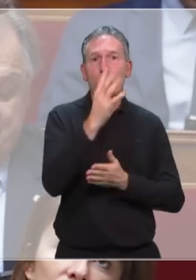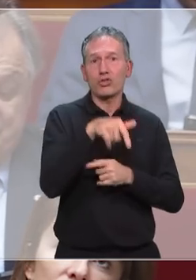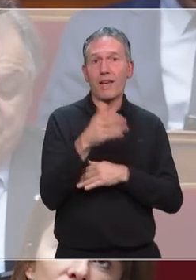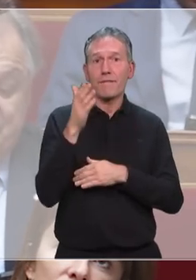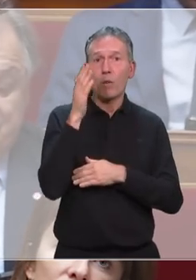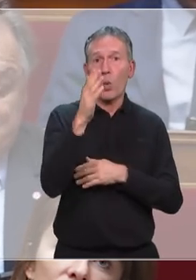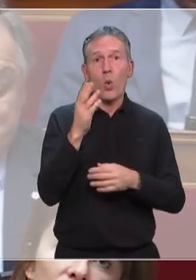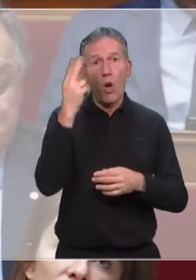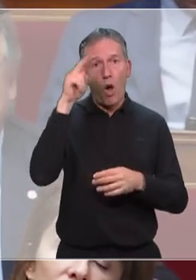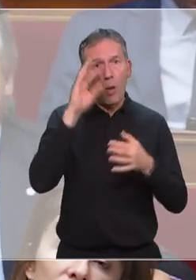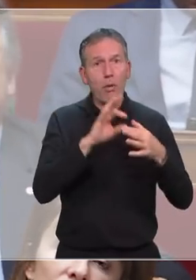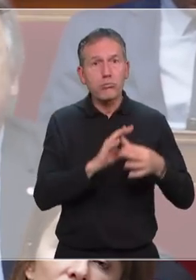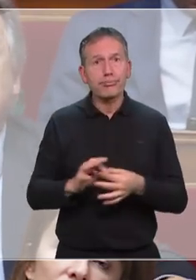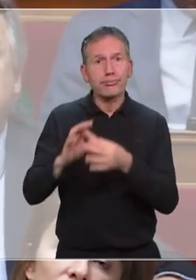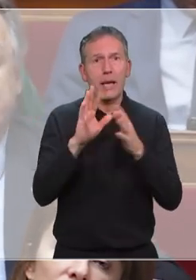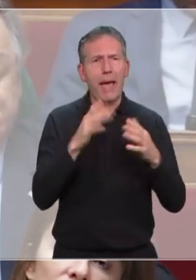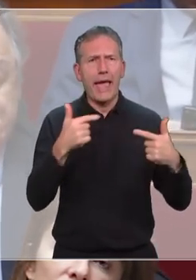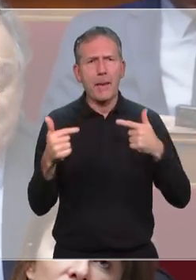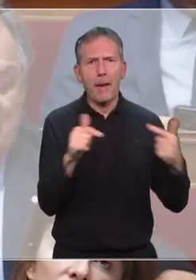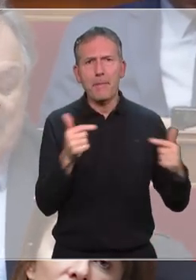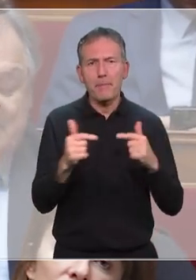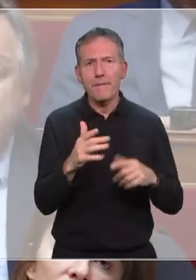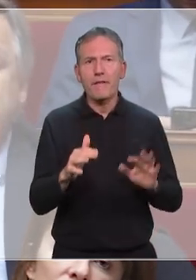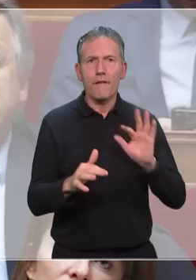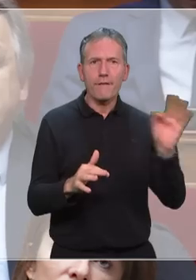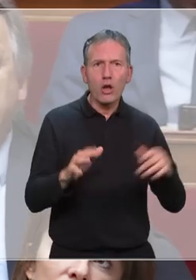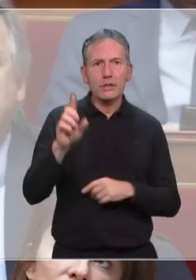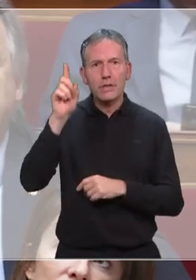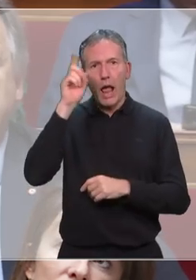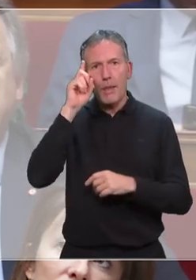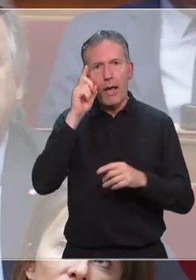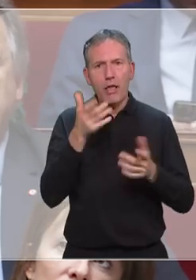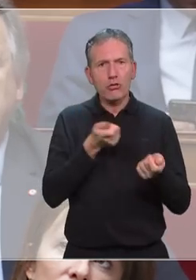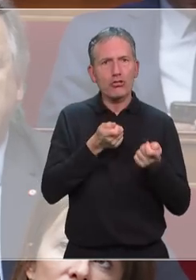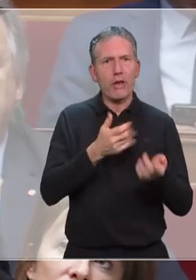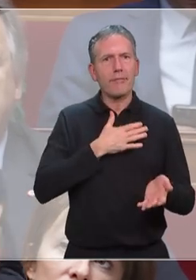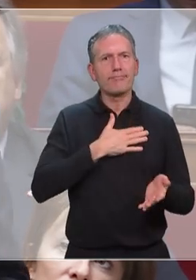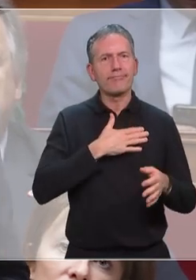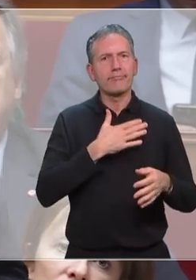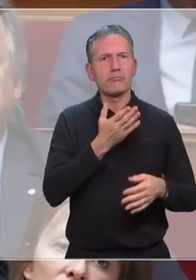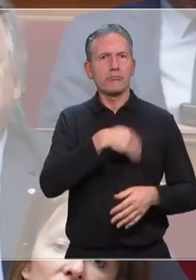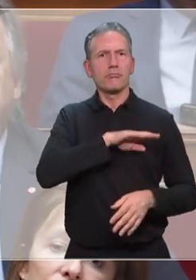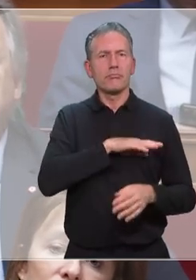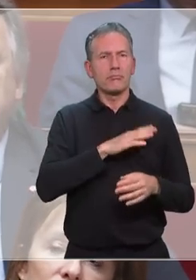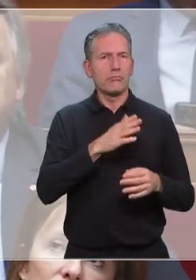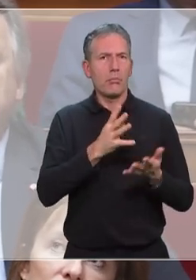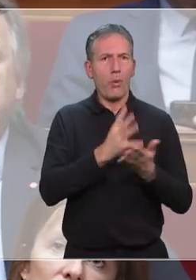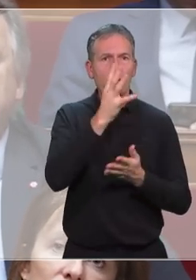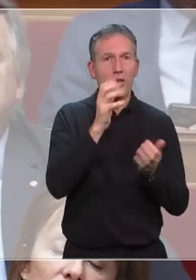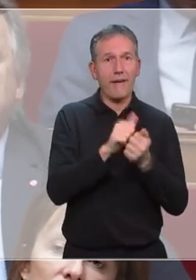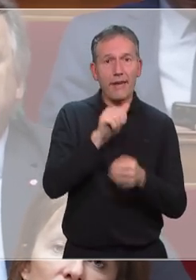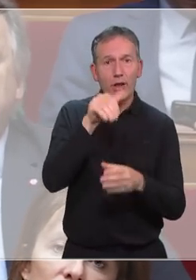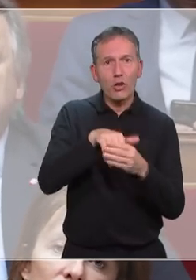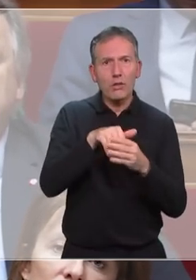SCAF, fait l'objet d'un bras de fer entre Français et Allemands sur la maîtrise d'œuvre du projet, avec en toile de fond la question de